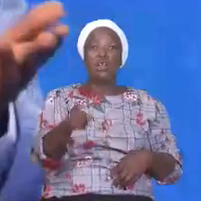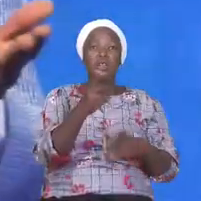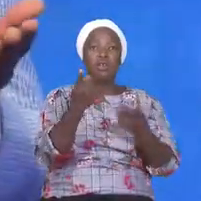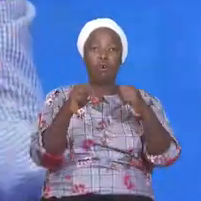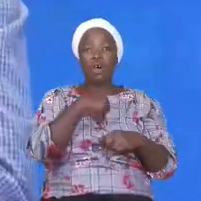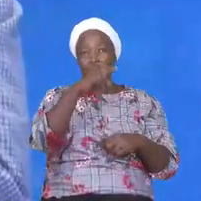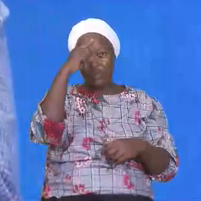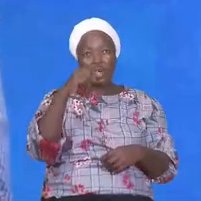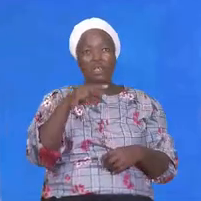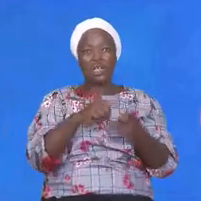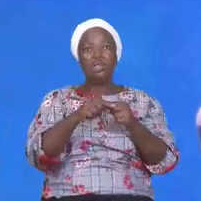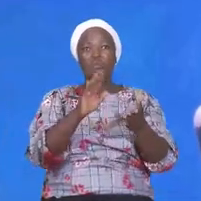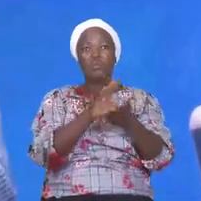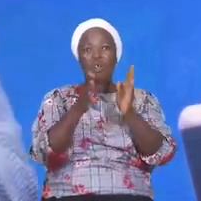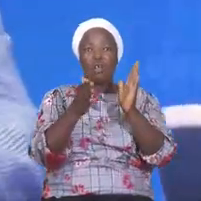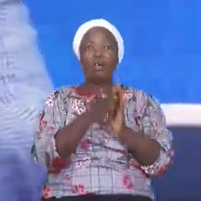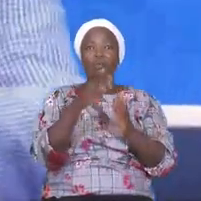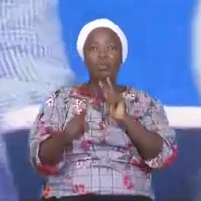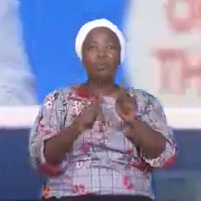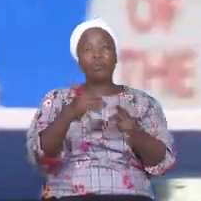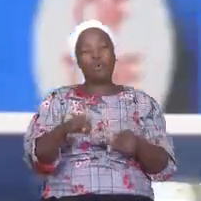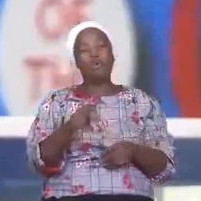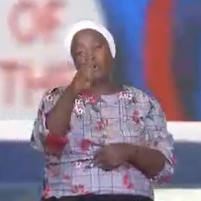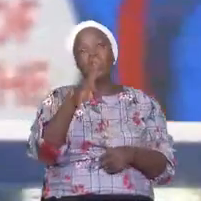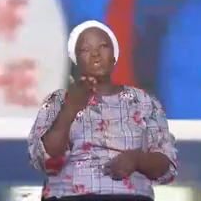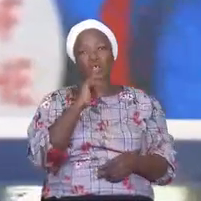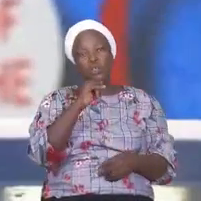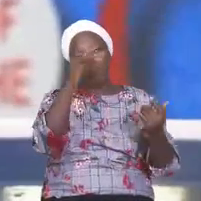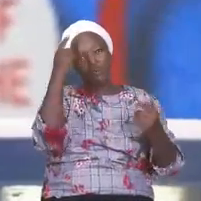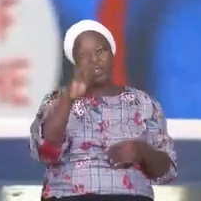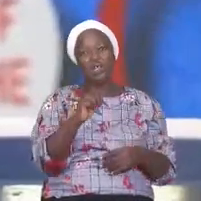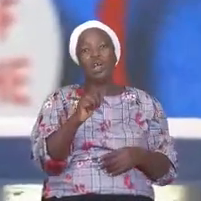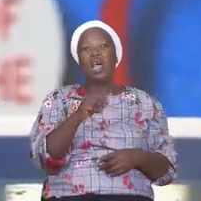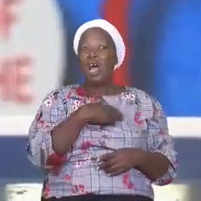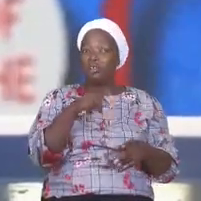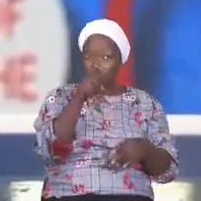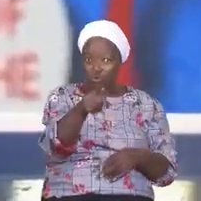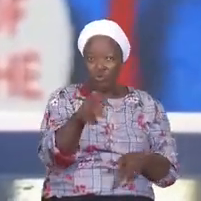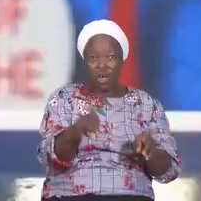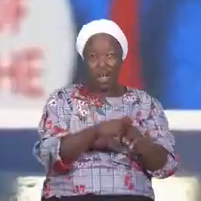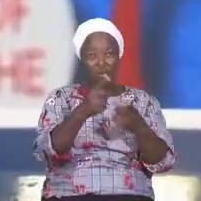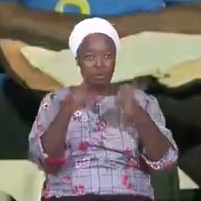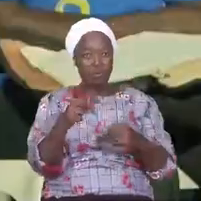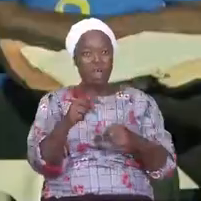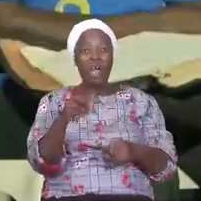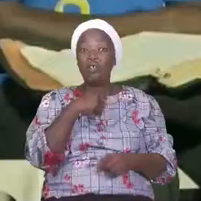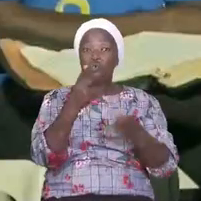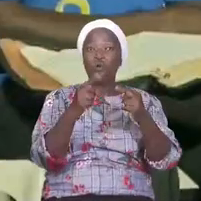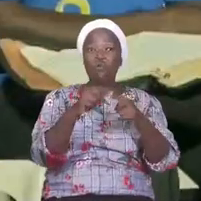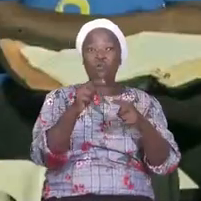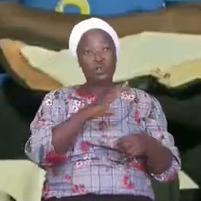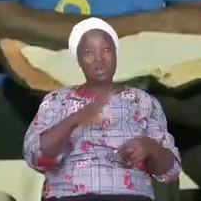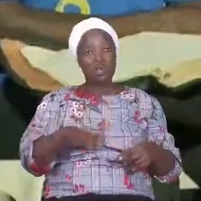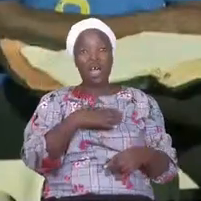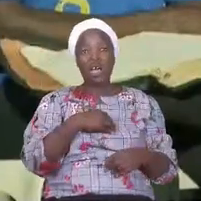venus au Seigneur parce qu'ils sont venus et ils sont devenus le peuple de Dieu. Il y a d'espoir pour